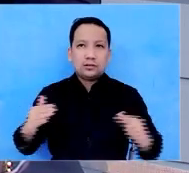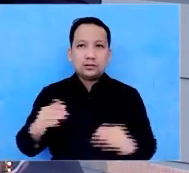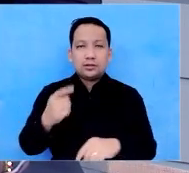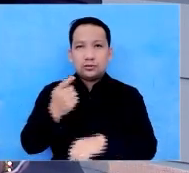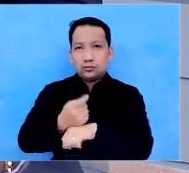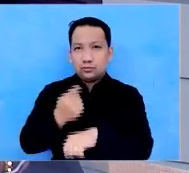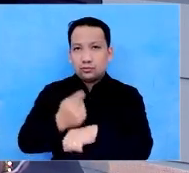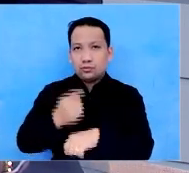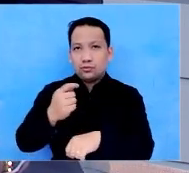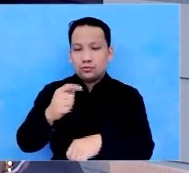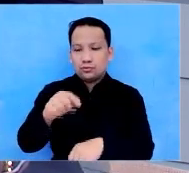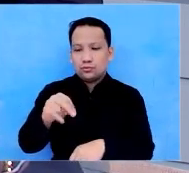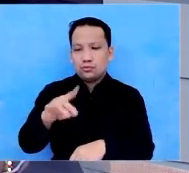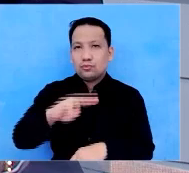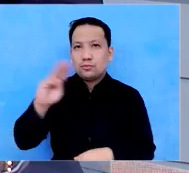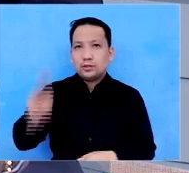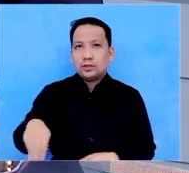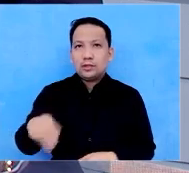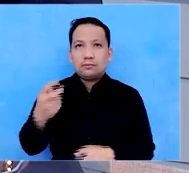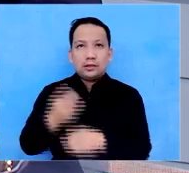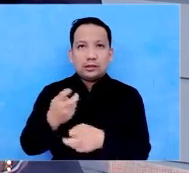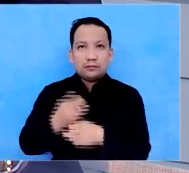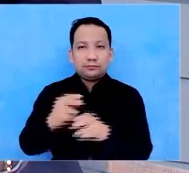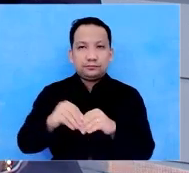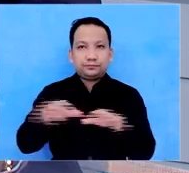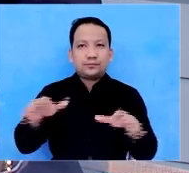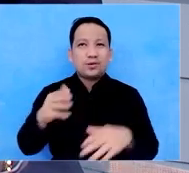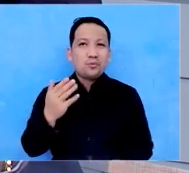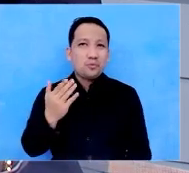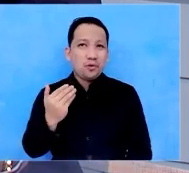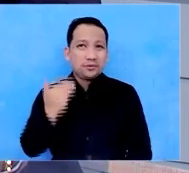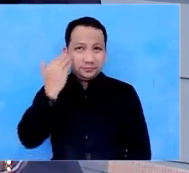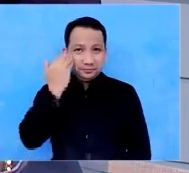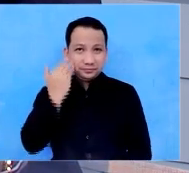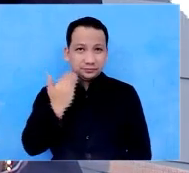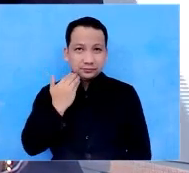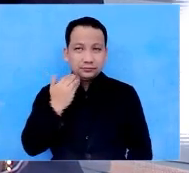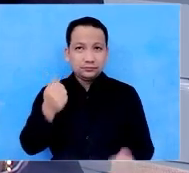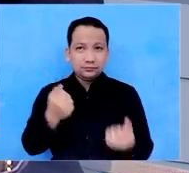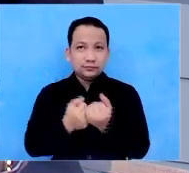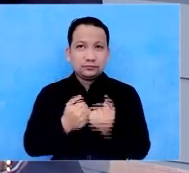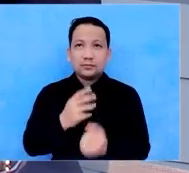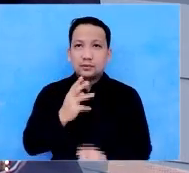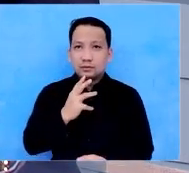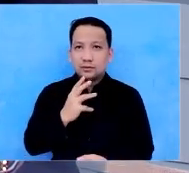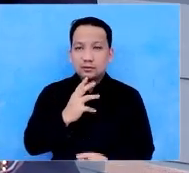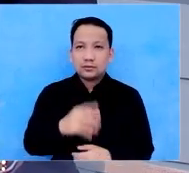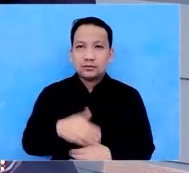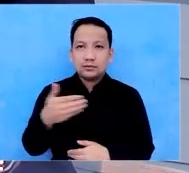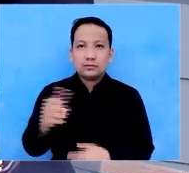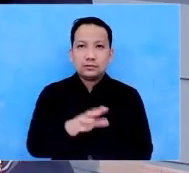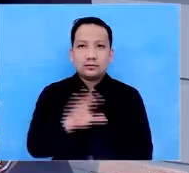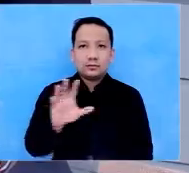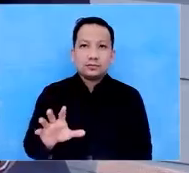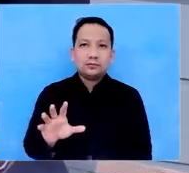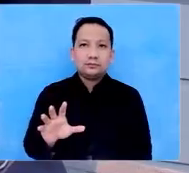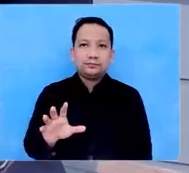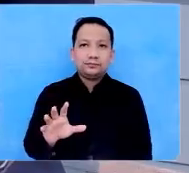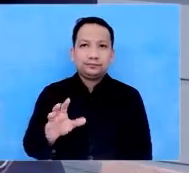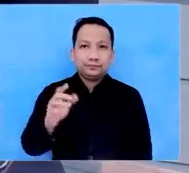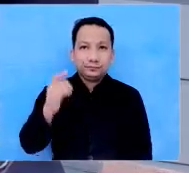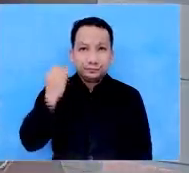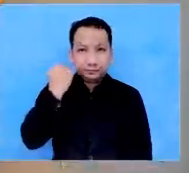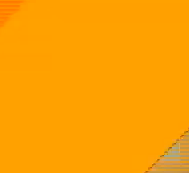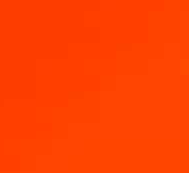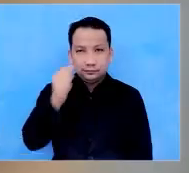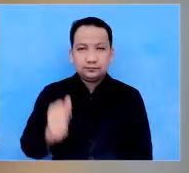Maynila. Pahirapan ang pag-apula sa apoy dahil sa kakulangan ng supply ng tubig. Nasa frontline ng balitang yan si Jem Avancenia.